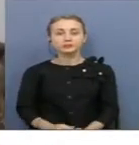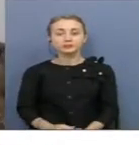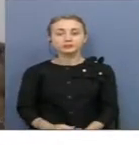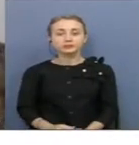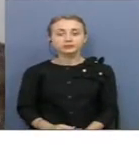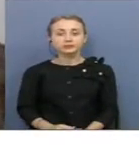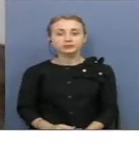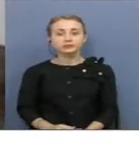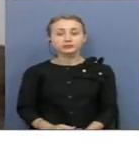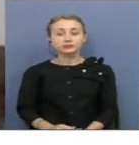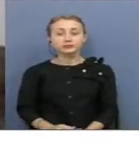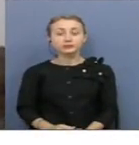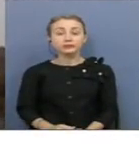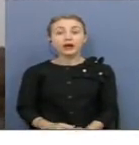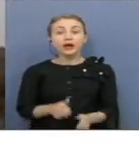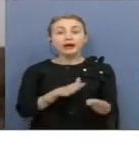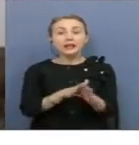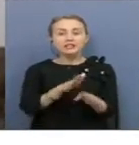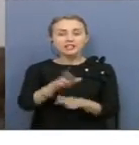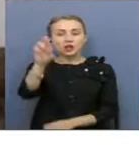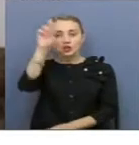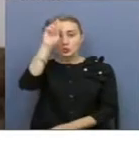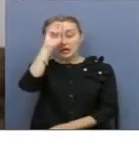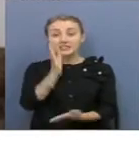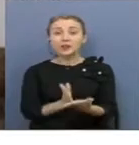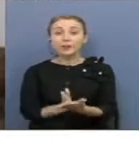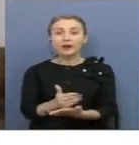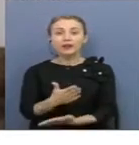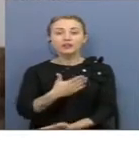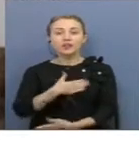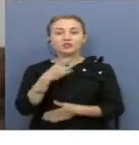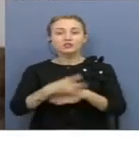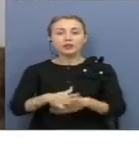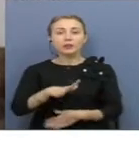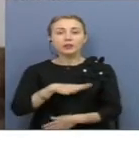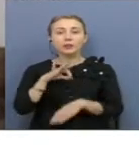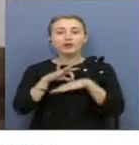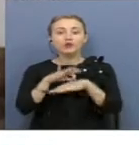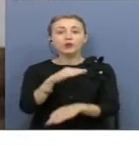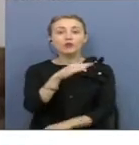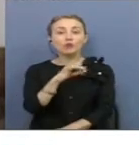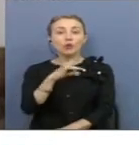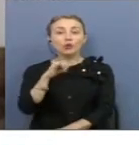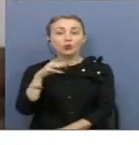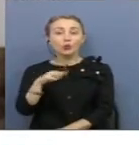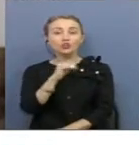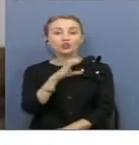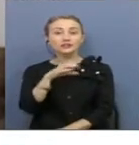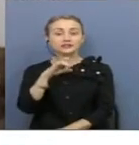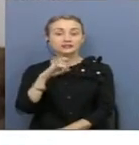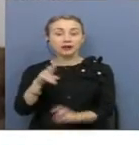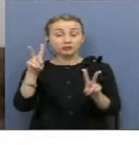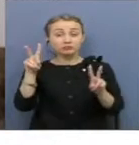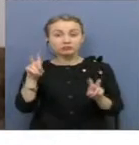центрым был проведен форум. Елбасы саясатын жүзеге асыру мақсатында біздің орталық IT мектепте жастар ертеңгі ел тарихы